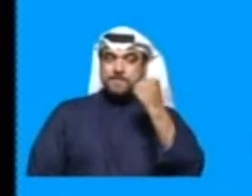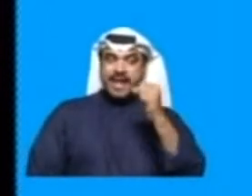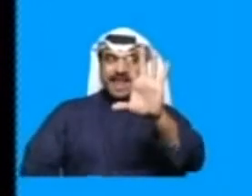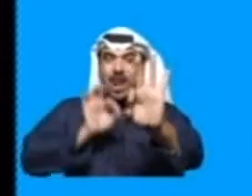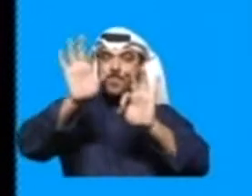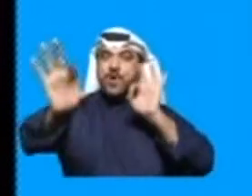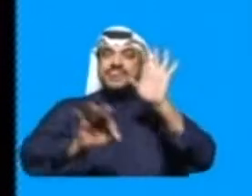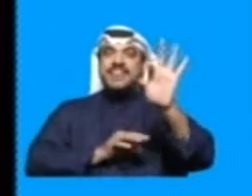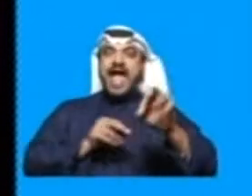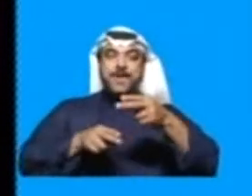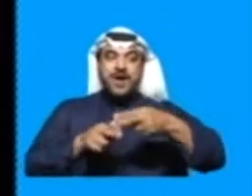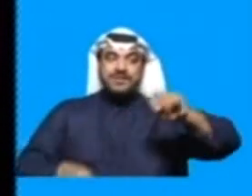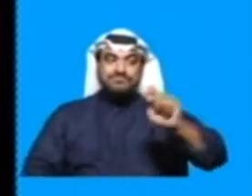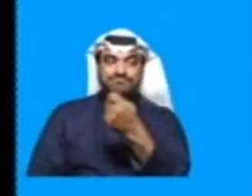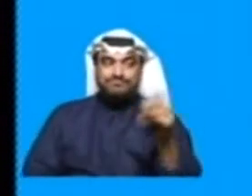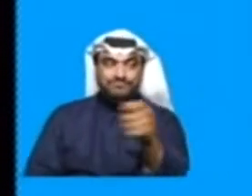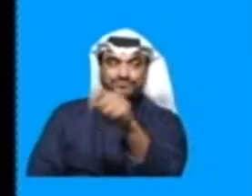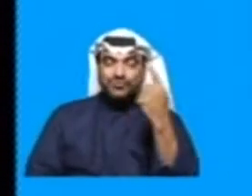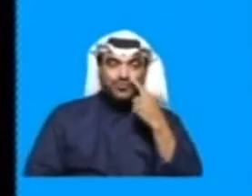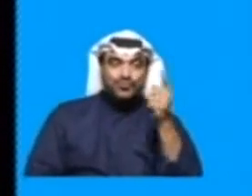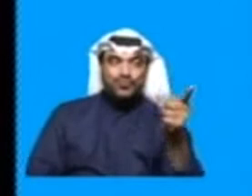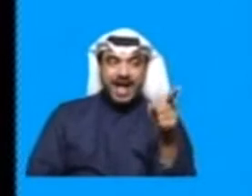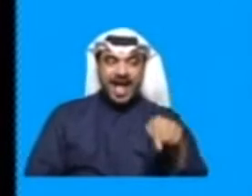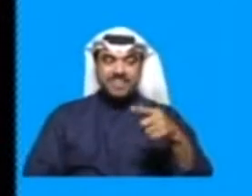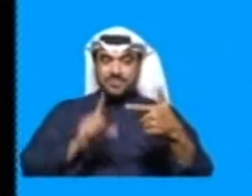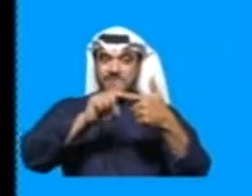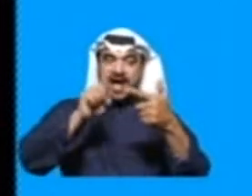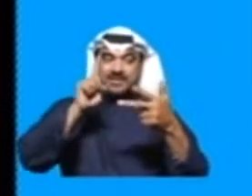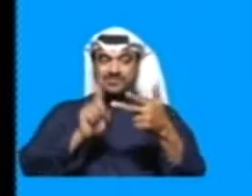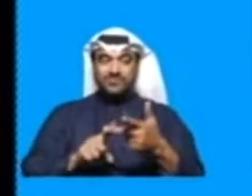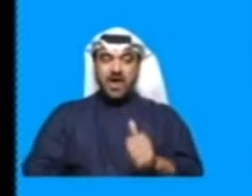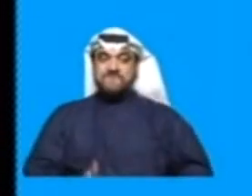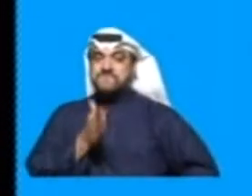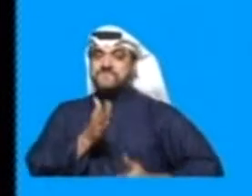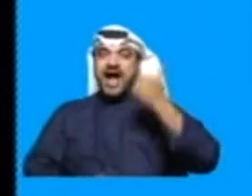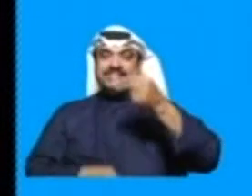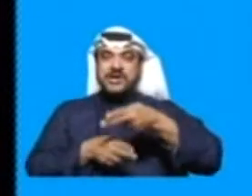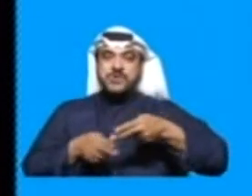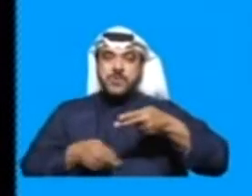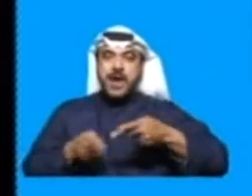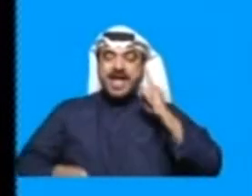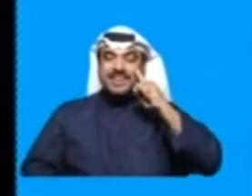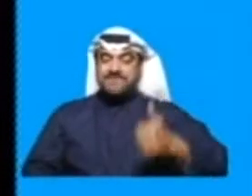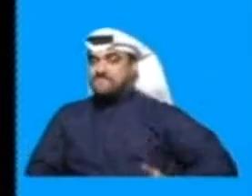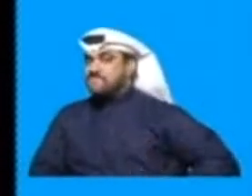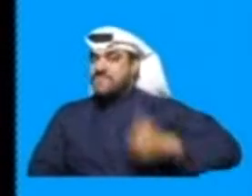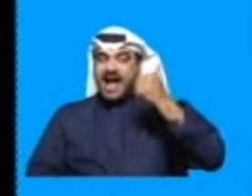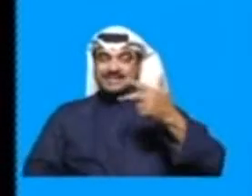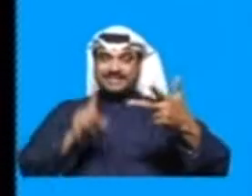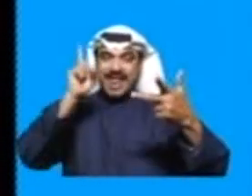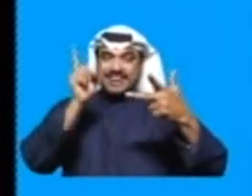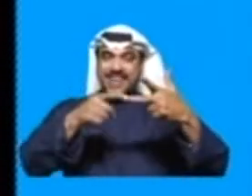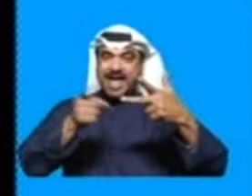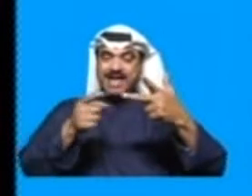الوطني للمبارزة محمد الفضلي الذي تداول مستخدمو تطبيقات التواصل الاجتماعي في الكويت خبر إحرازه المركز